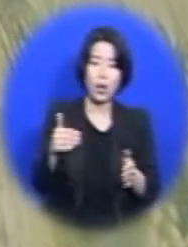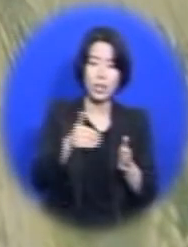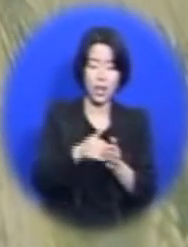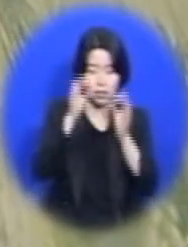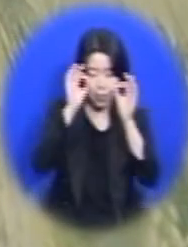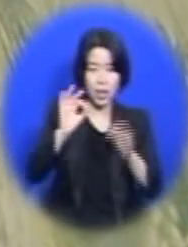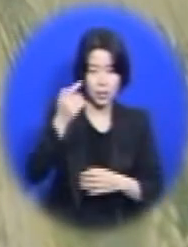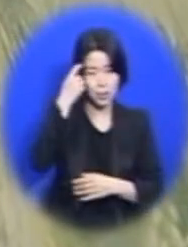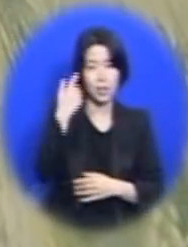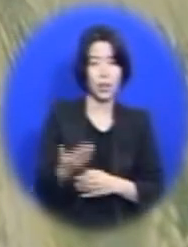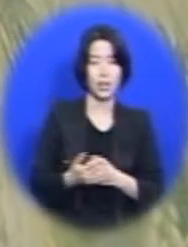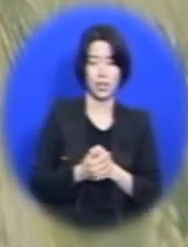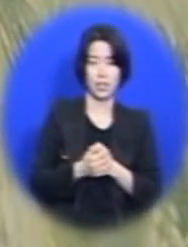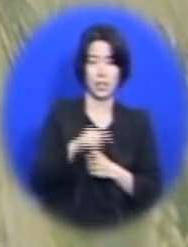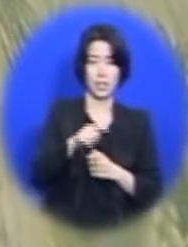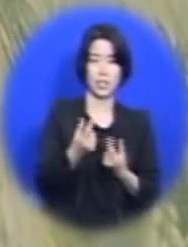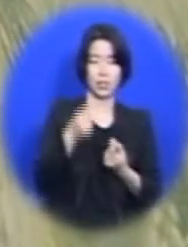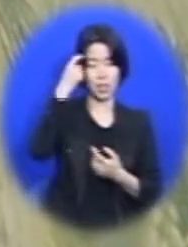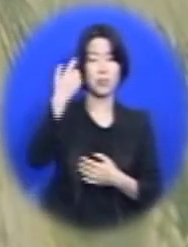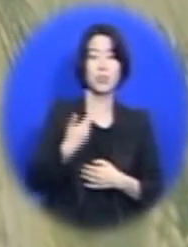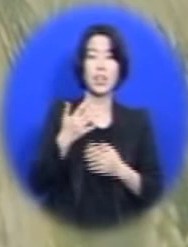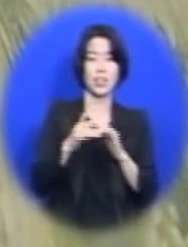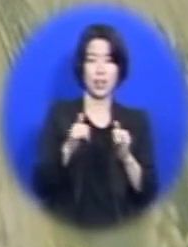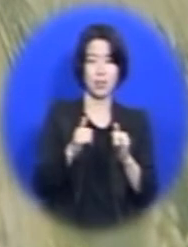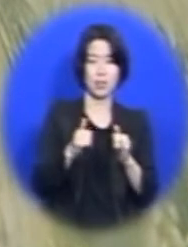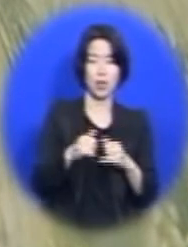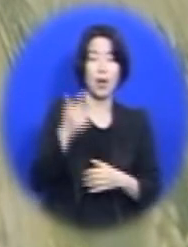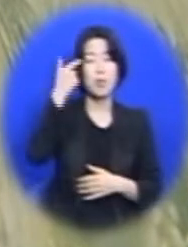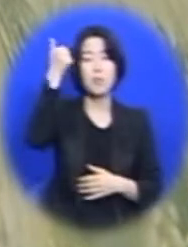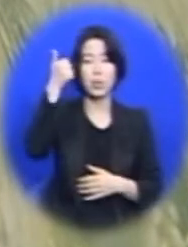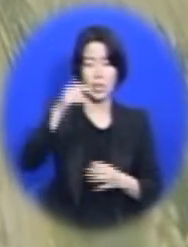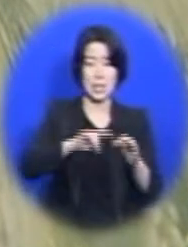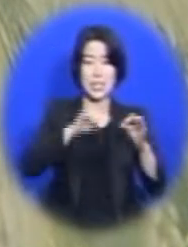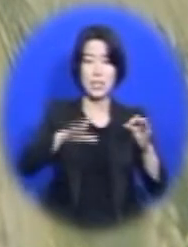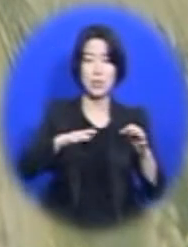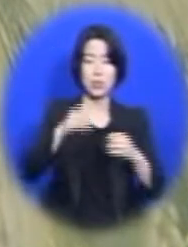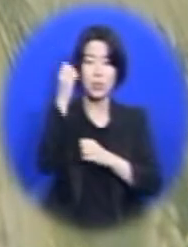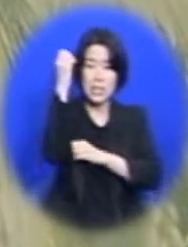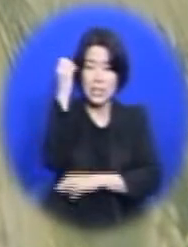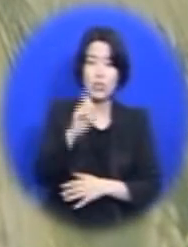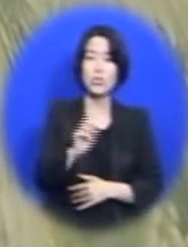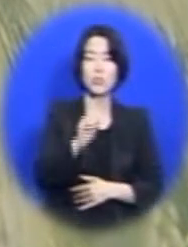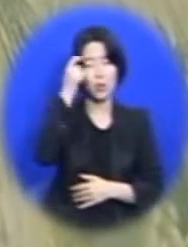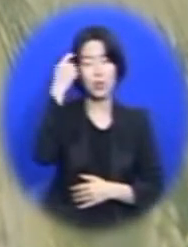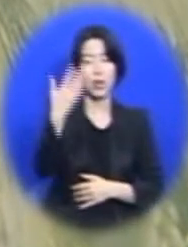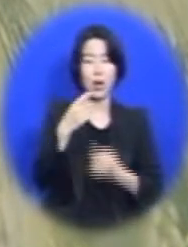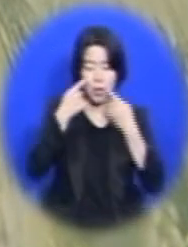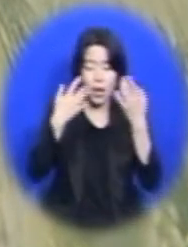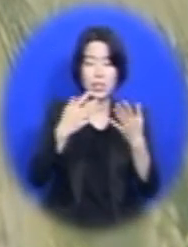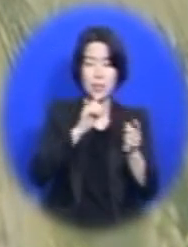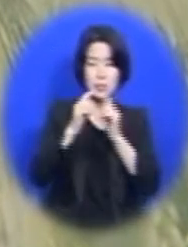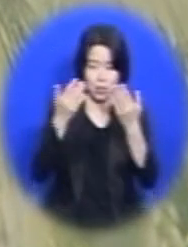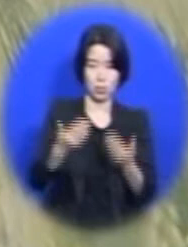봐야 됩니까? 그렇게 질문하는 분도 계시고 목사님, 11조 기준이 도대체 뭡니까? 좀 정확하게 말씀해